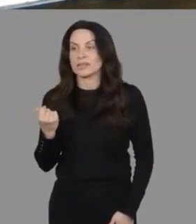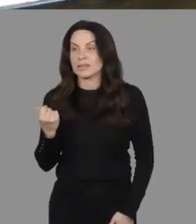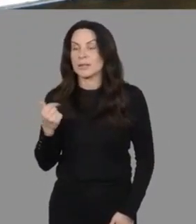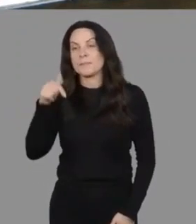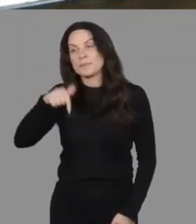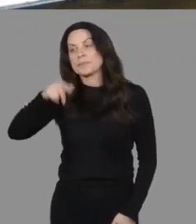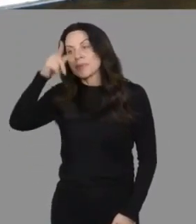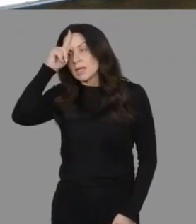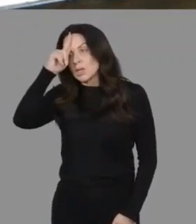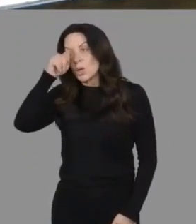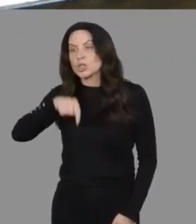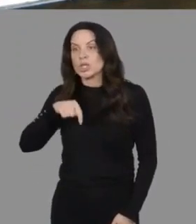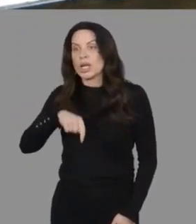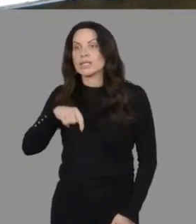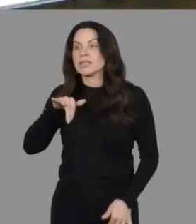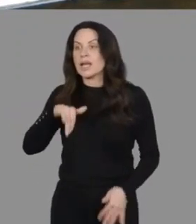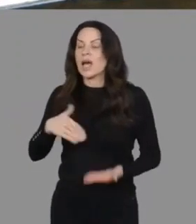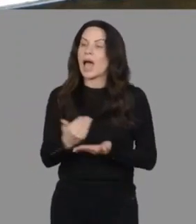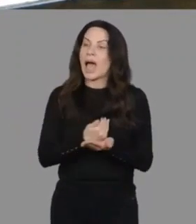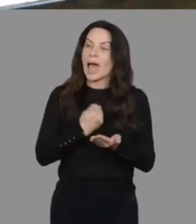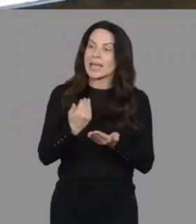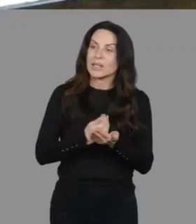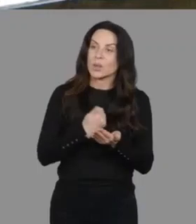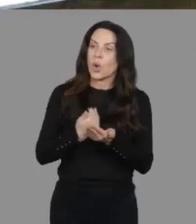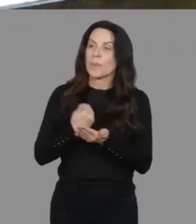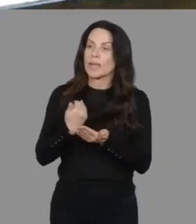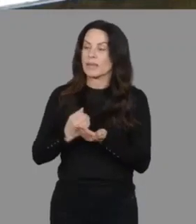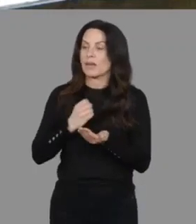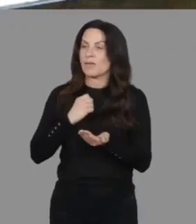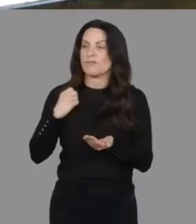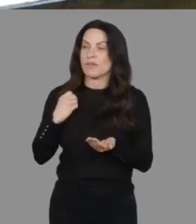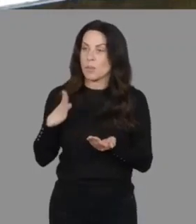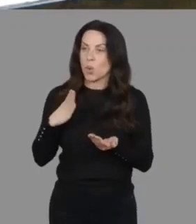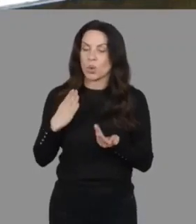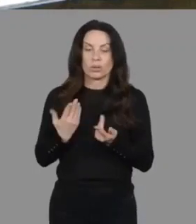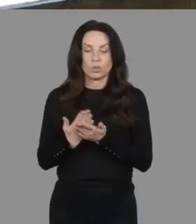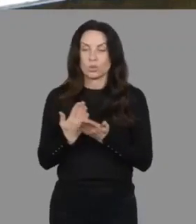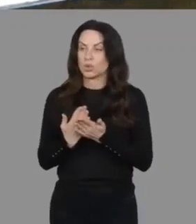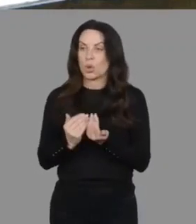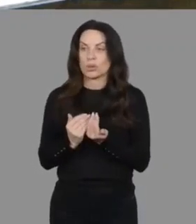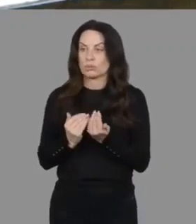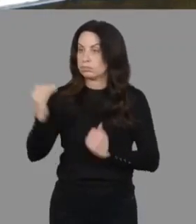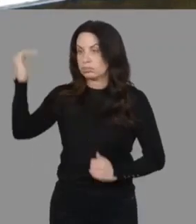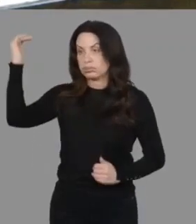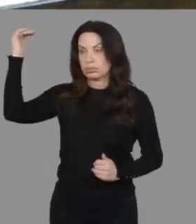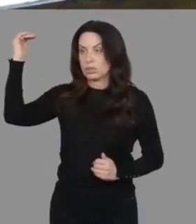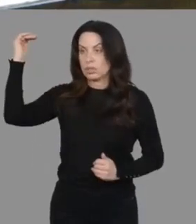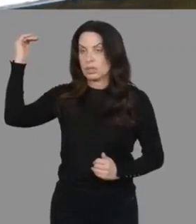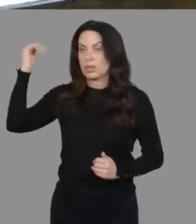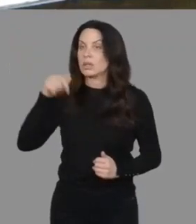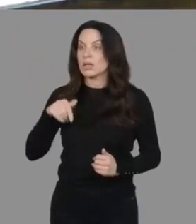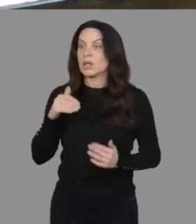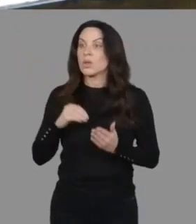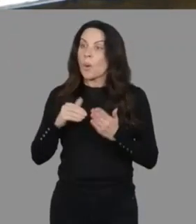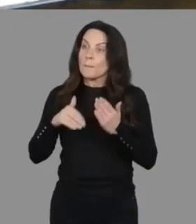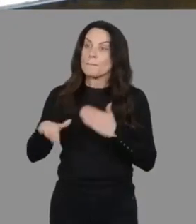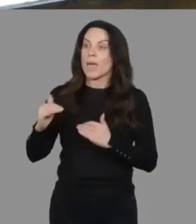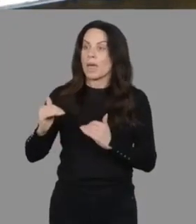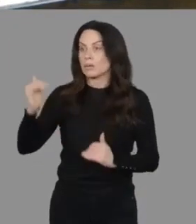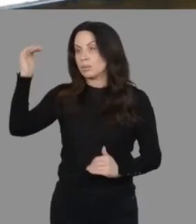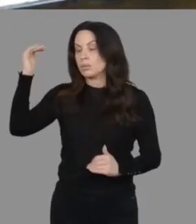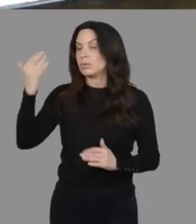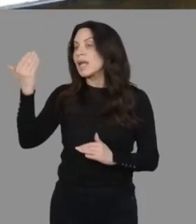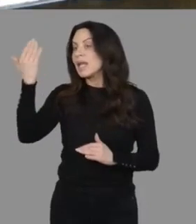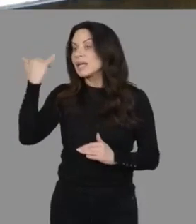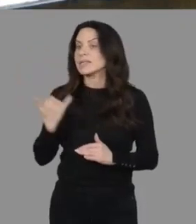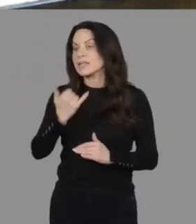eine Auseinanderentwicklung von Einkommen und Vermögen, die sich gewaschen hat und die mehr geworden ist. Es haben in den vergangenen